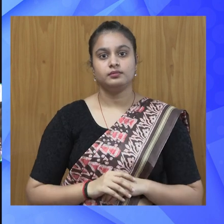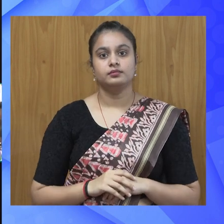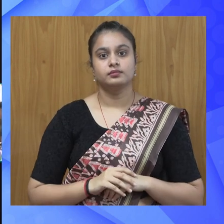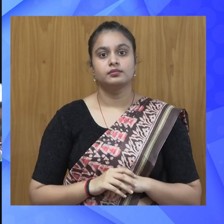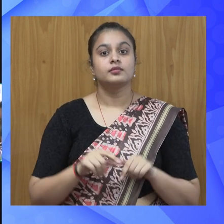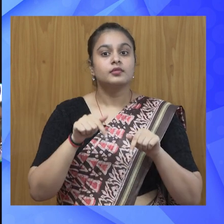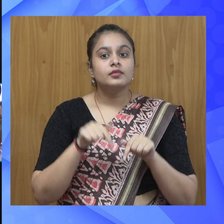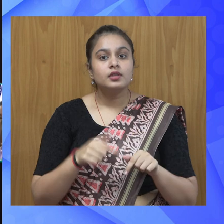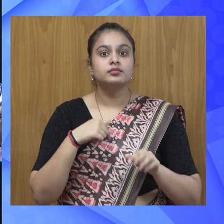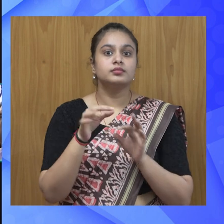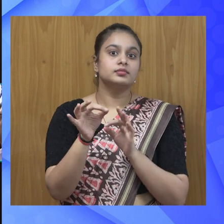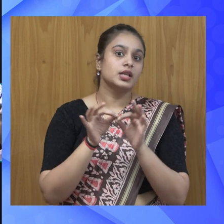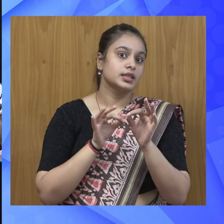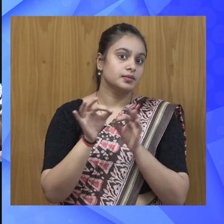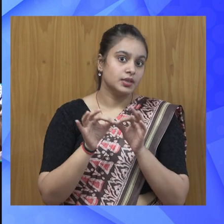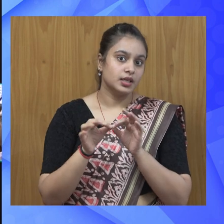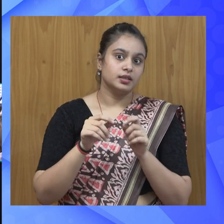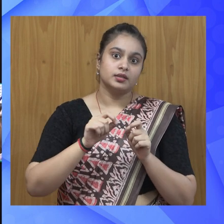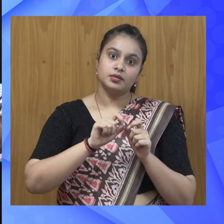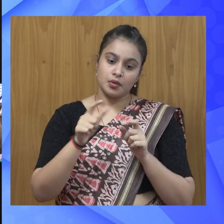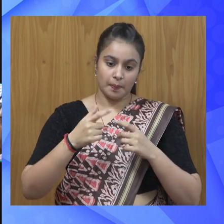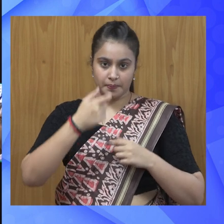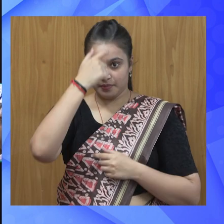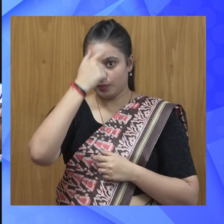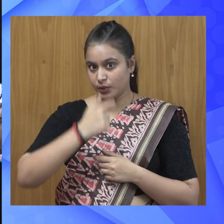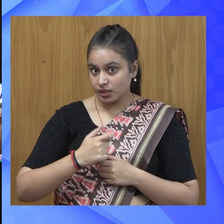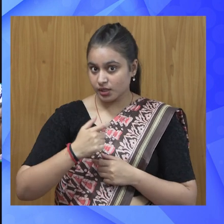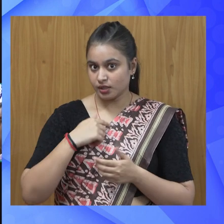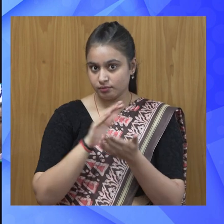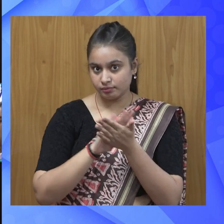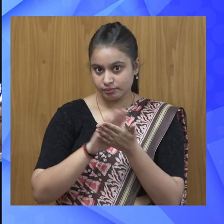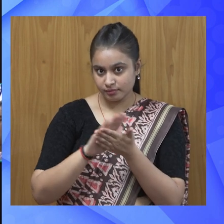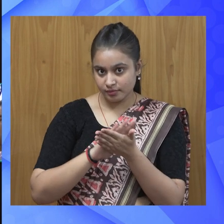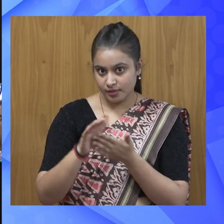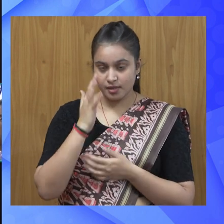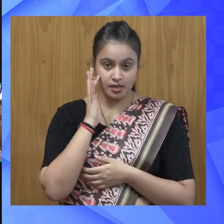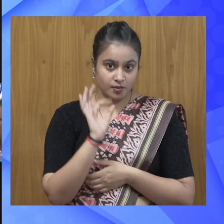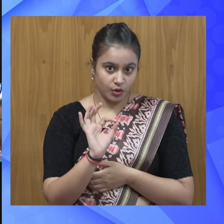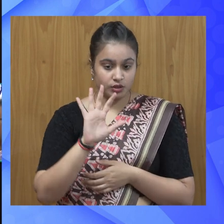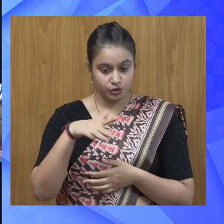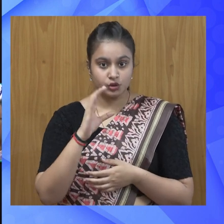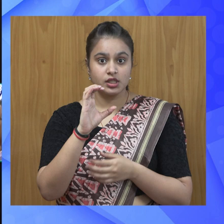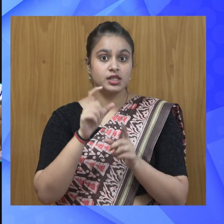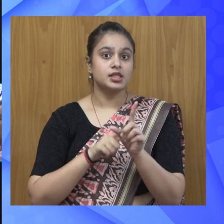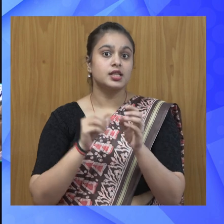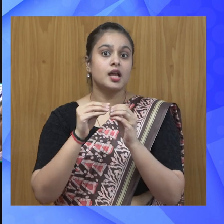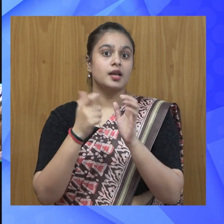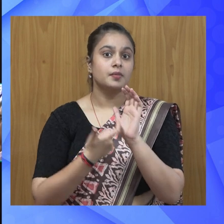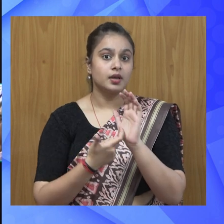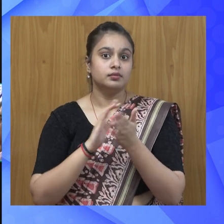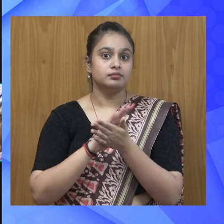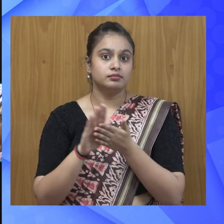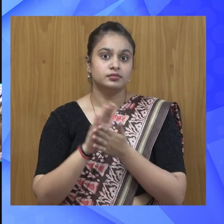आज मैं आपको आई विल एक्सप्लेन कि हमारे लिए जैसे पर्सनल हाइजीन इम्पोर्टेंट है, ऐसे ही भी साइबर हाइजीन इज आल्सो वेरी इम्पोर्टेंट। चाहे